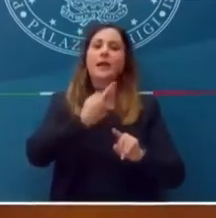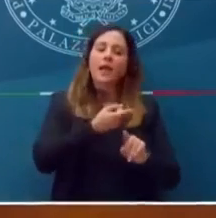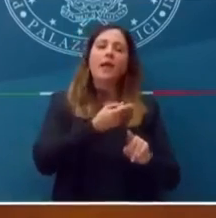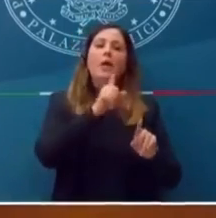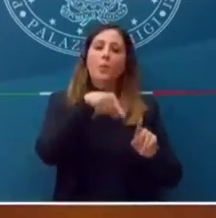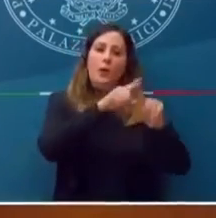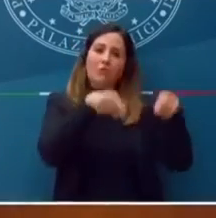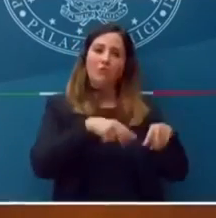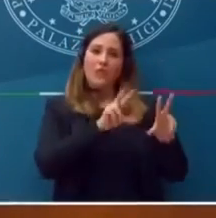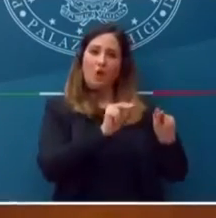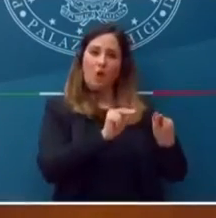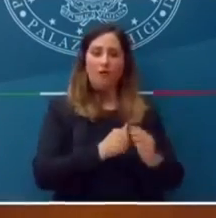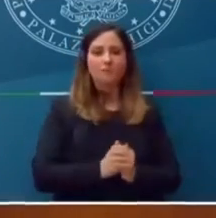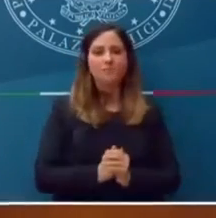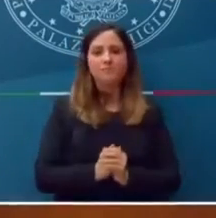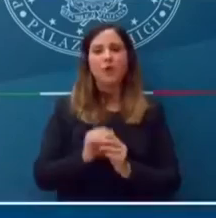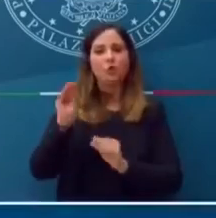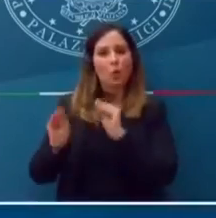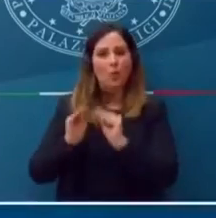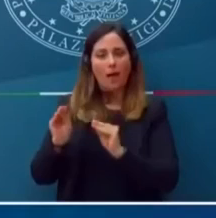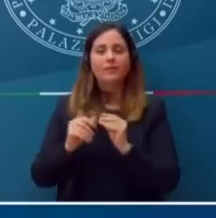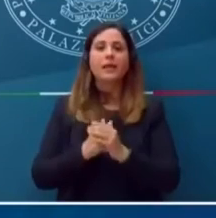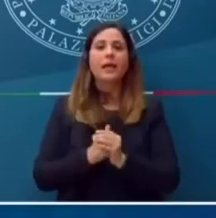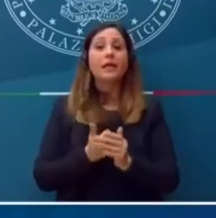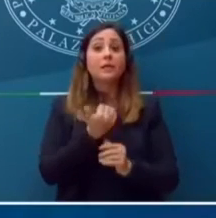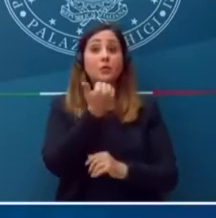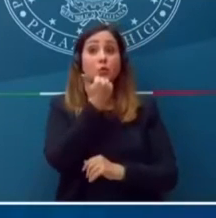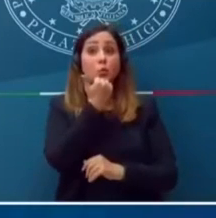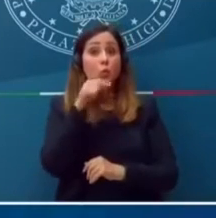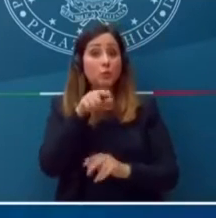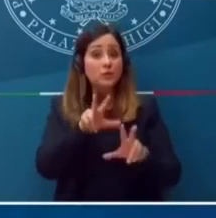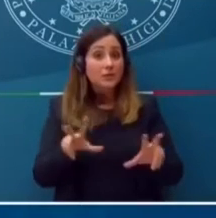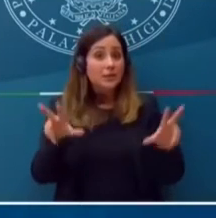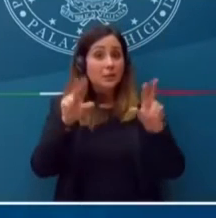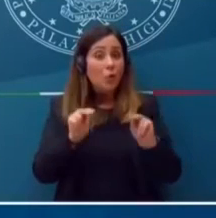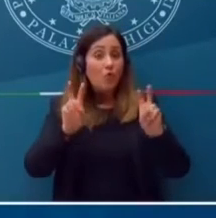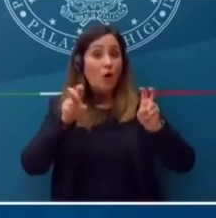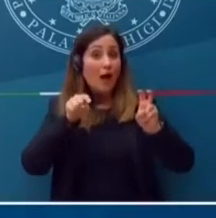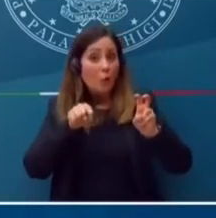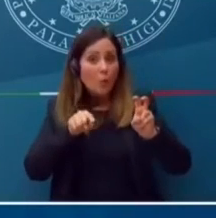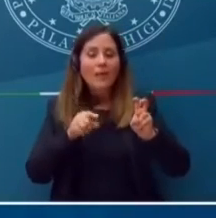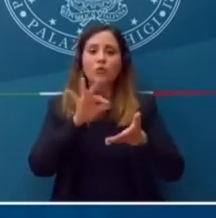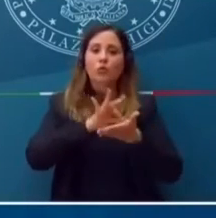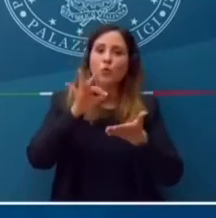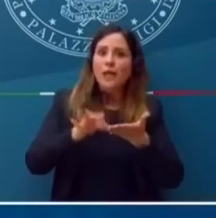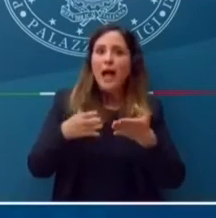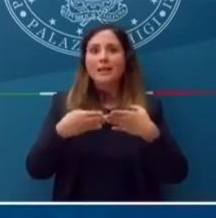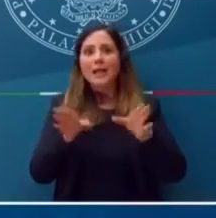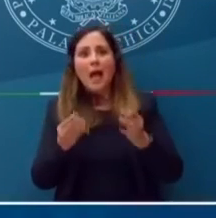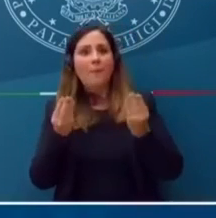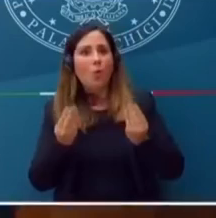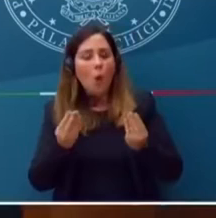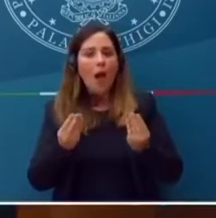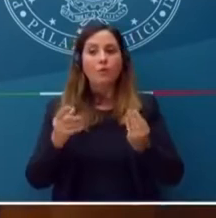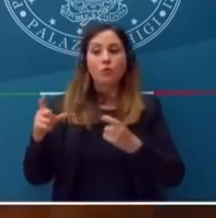le loro domande. Presidente, mi scusi se torno ancora su questi temi delle date, delle riaperture, delle dosi,